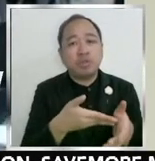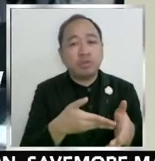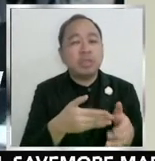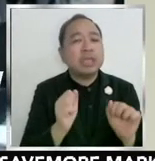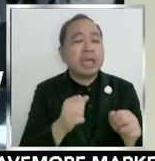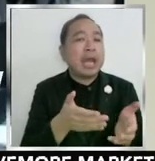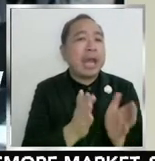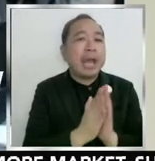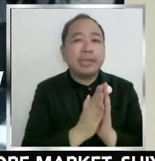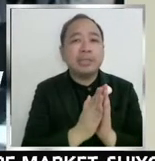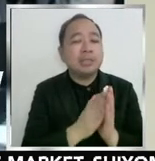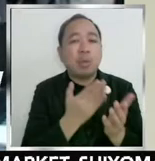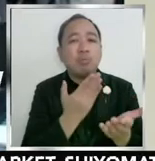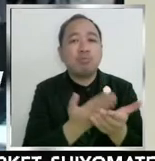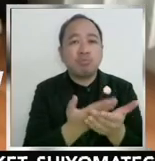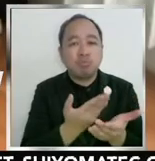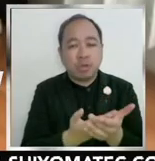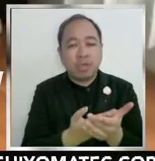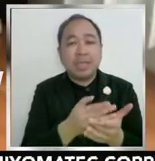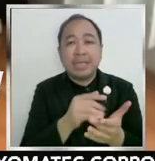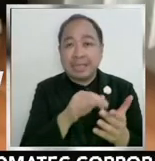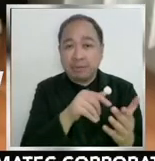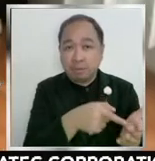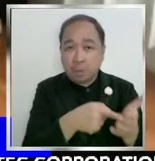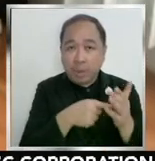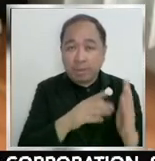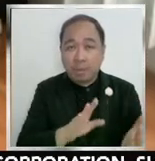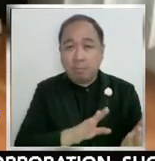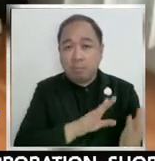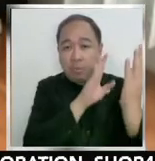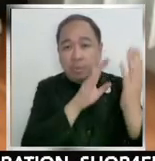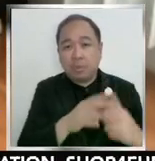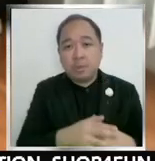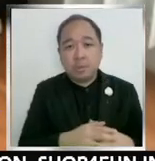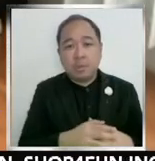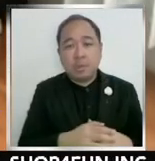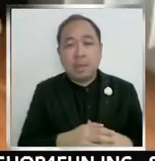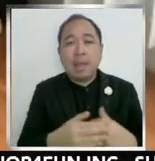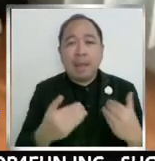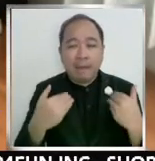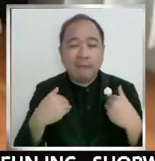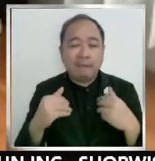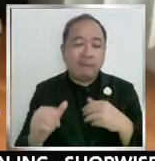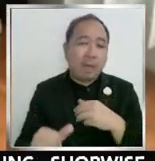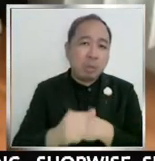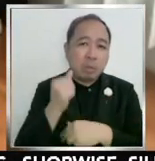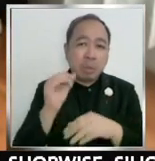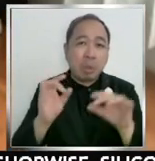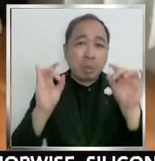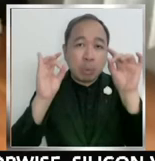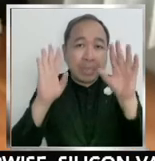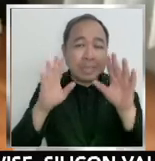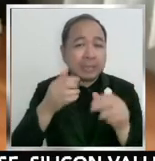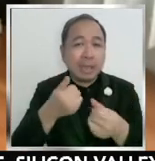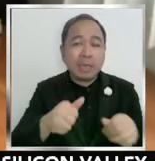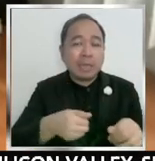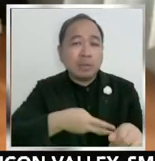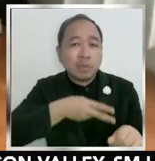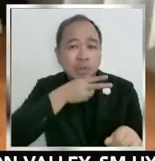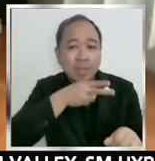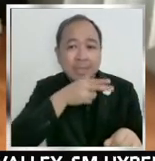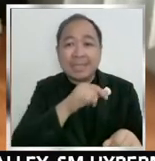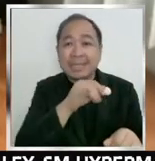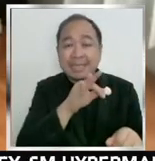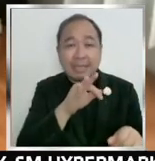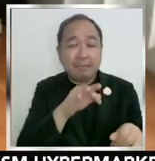individual o paharapin sila sa korte. May risk lagi, halimbawa yung akusado na may warrant, nakapaglalabas siya ng